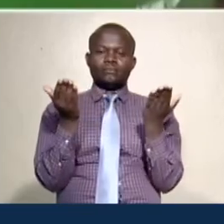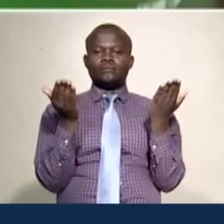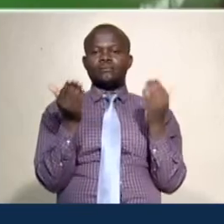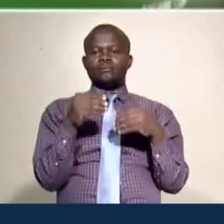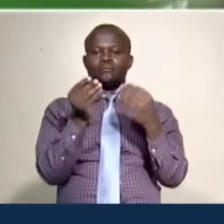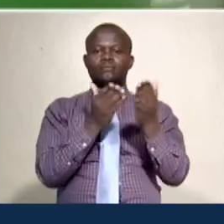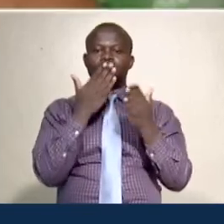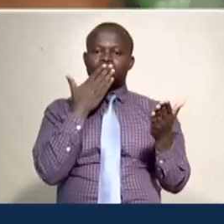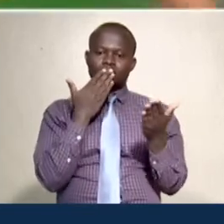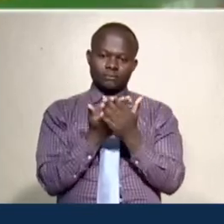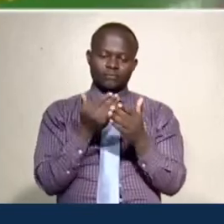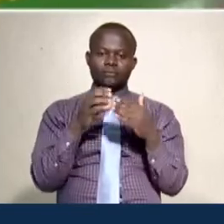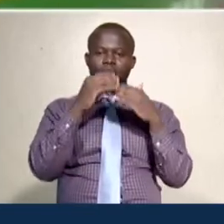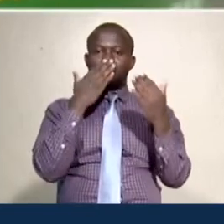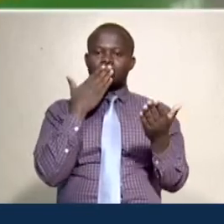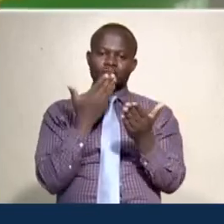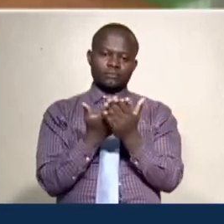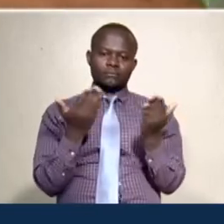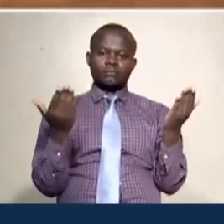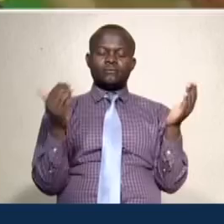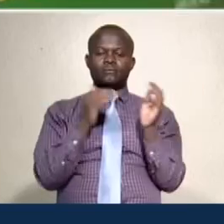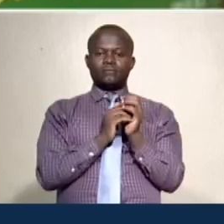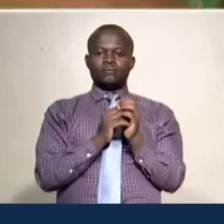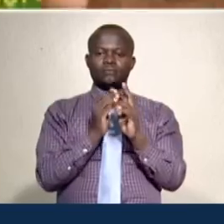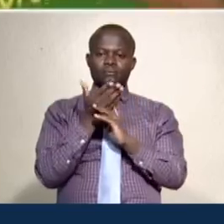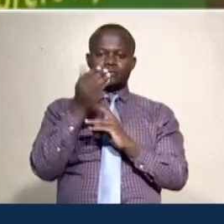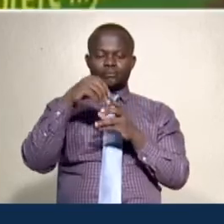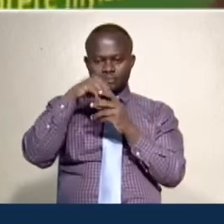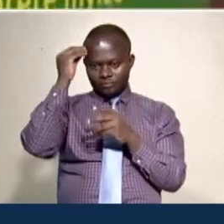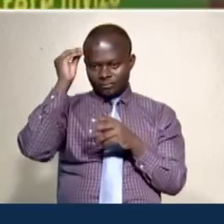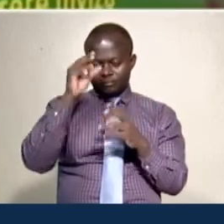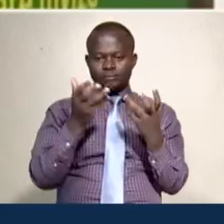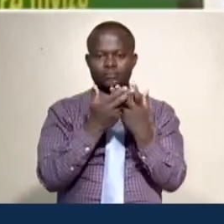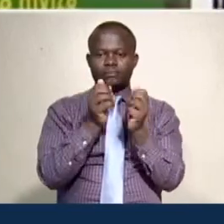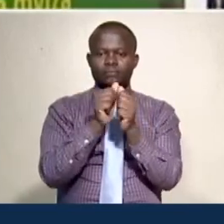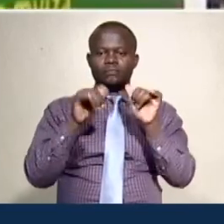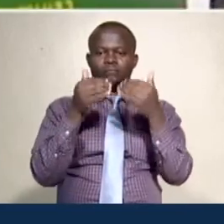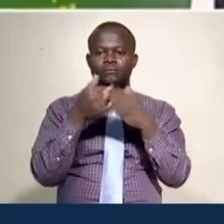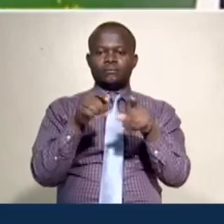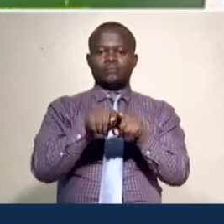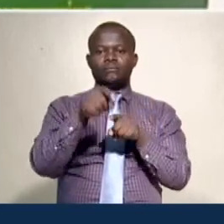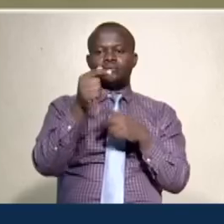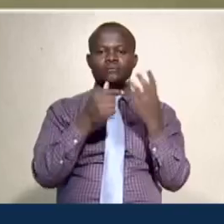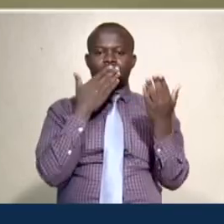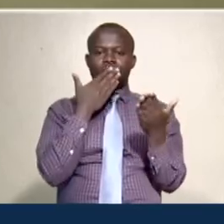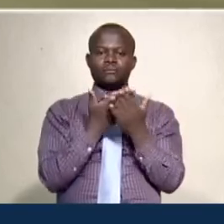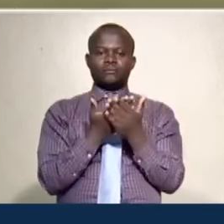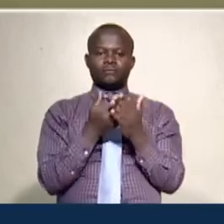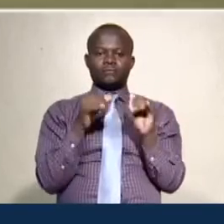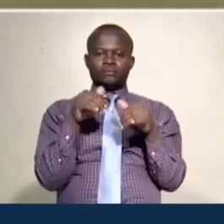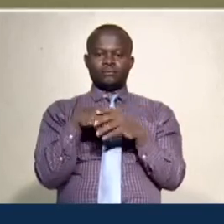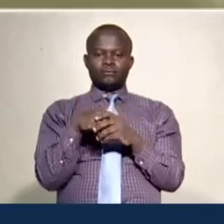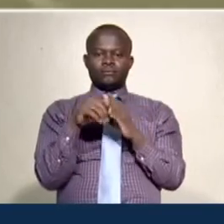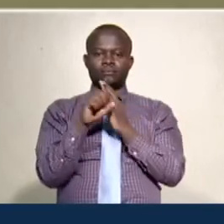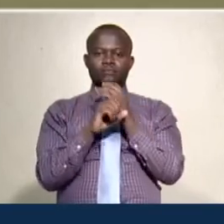gutanga serivisi nziza, imiyoborere myiza, tukanyuza ubutumwa bujyanye nabyo mu mikino nk'iyingiyi, ni ibintu byiza. Imikino y'umurenge